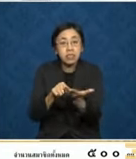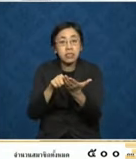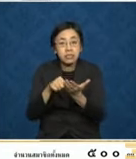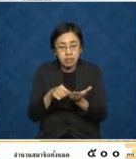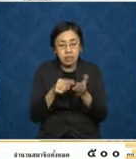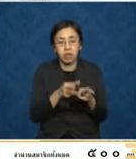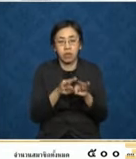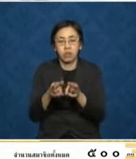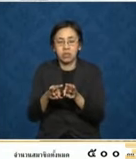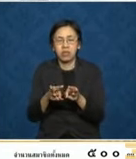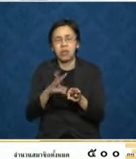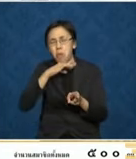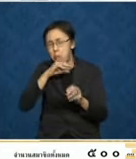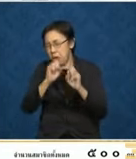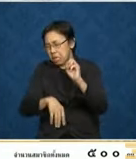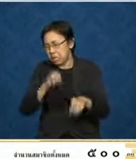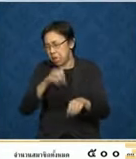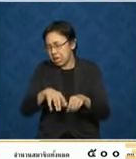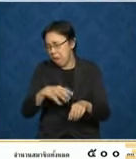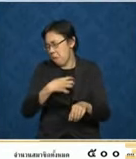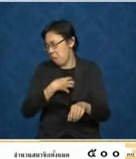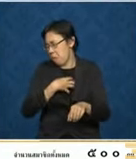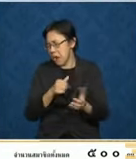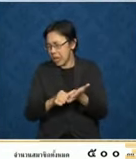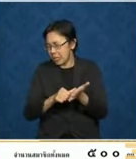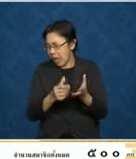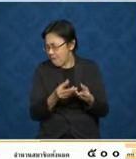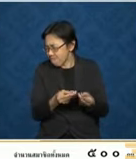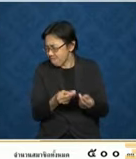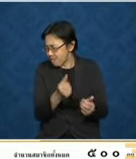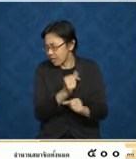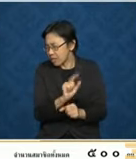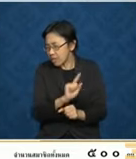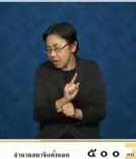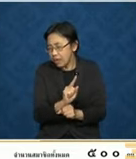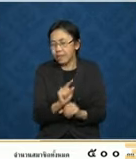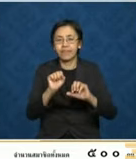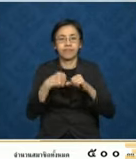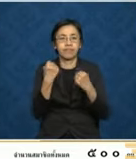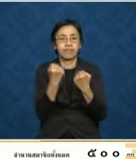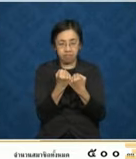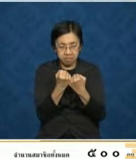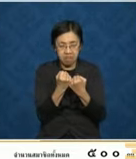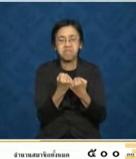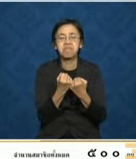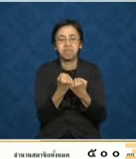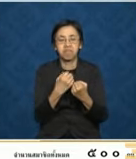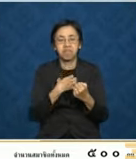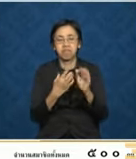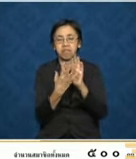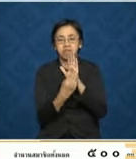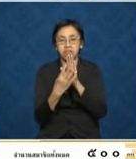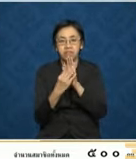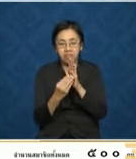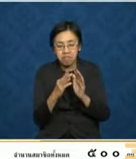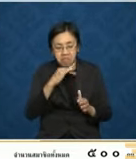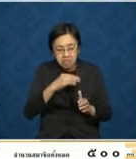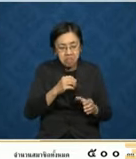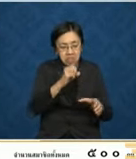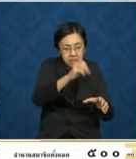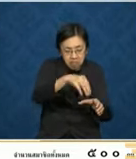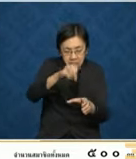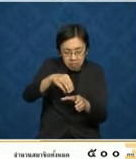ออกในการกำจัดขยะเพื่อเพิ่มมูลค่าขยะครัวเรือนค่ะทางสมาคมเนี่ยเขาบอกว่าเขาพร้อมนะคะที่จะจัดอบรมการคัดแยกขยะให้